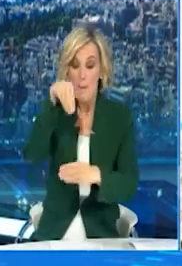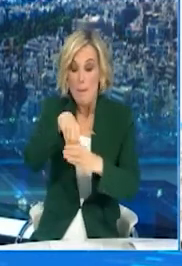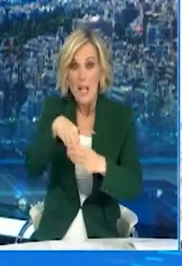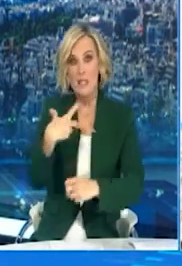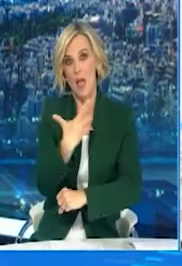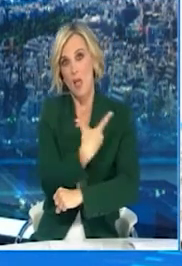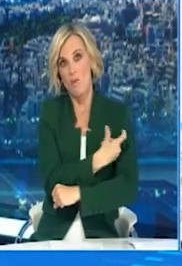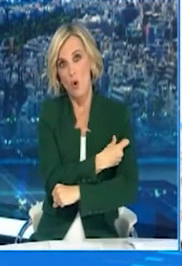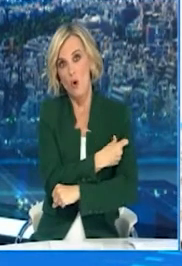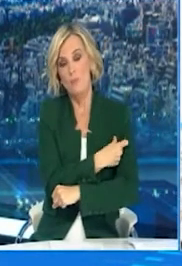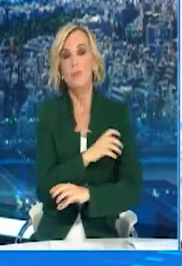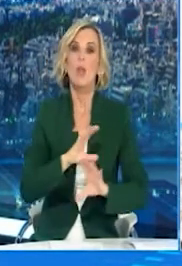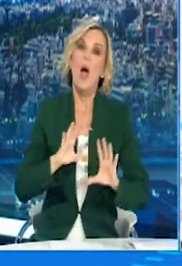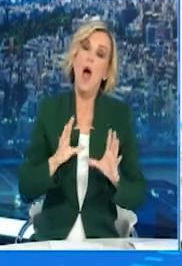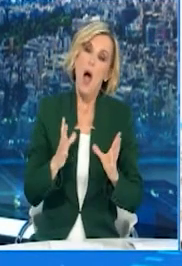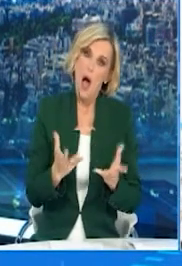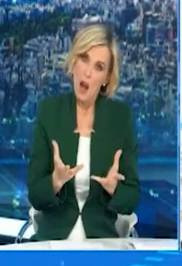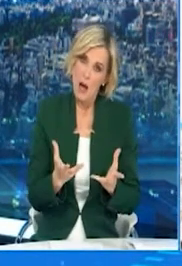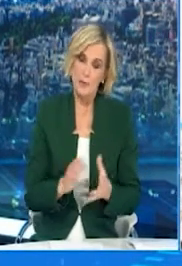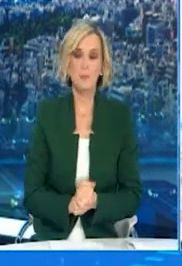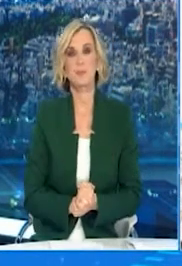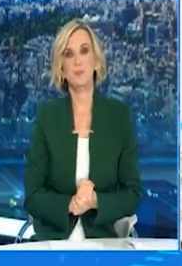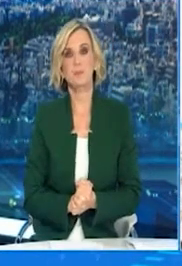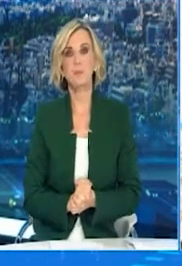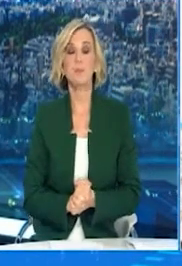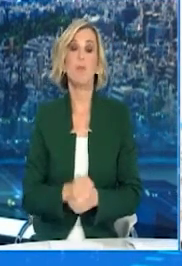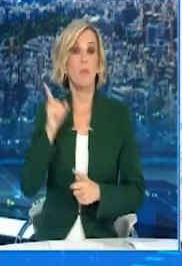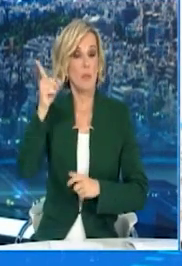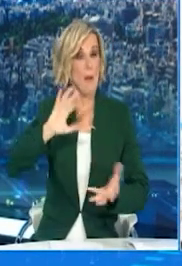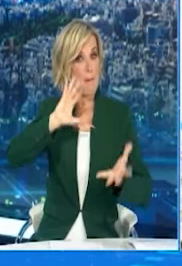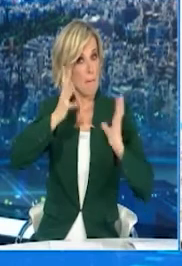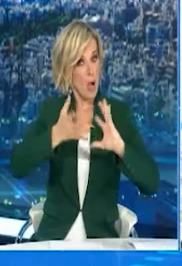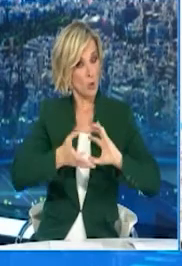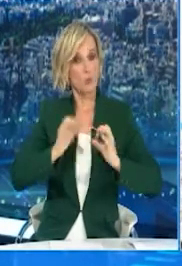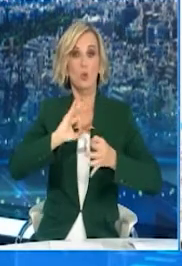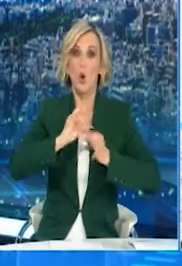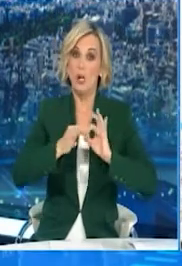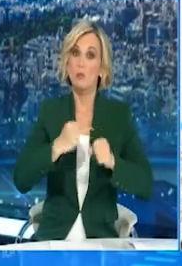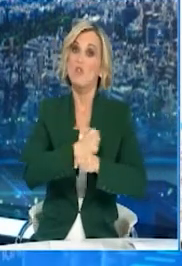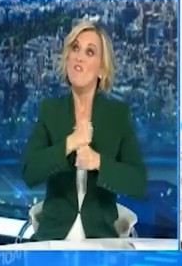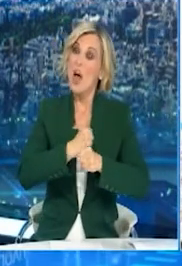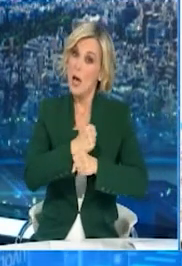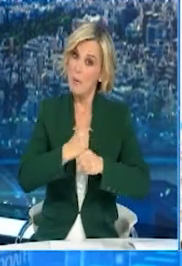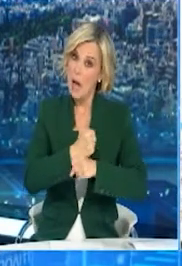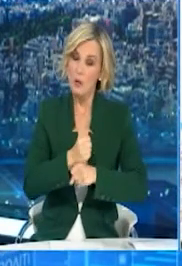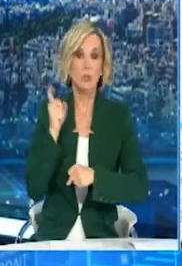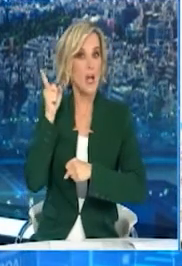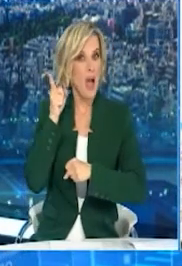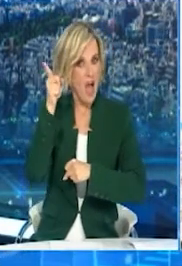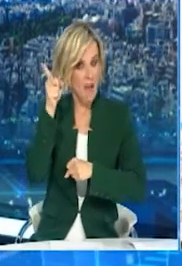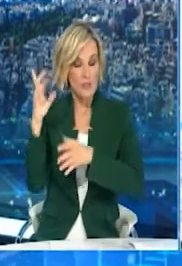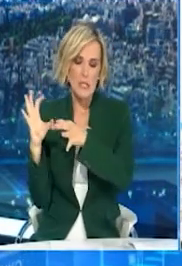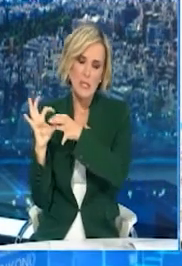ο οποίος συγκεντρώνει τα δεδομένα από όλη την Ευρώπη συνεχίζει μια ενδελεχή